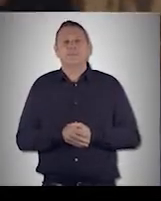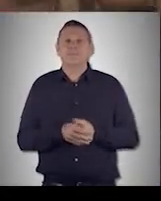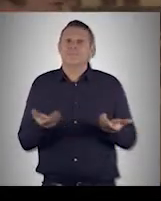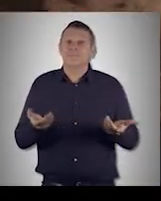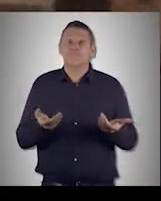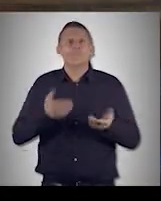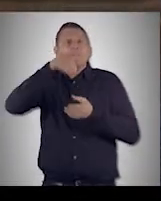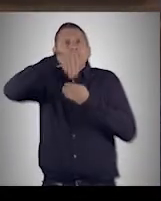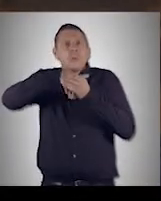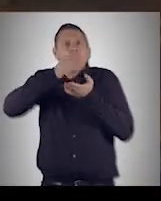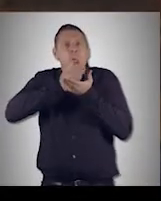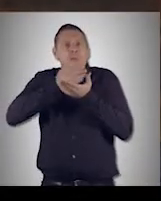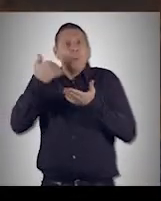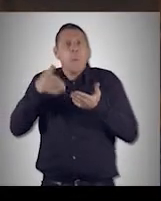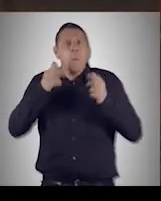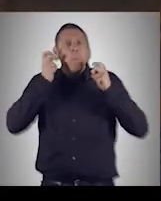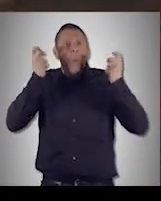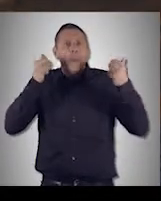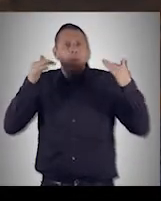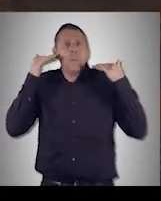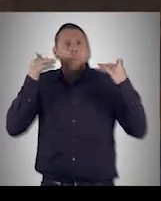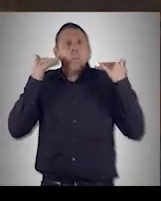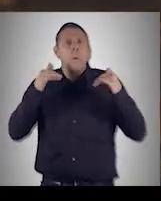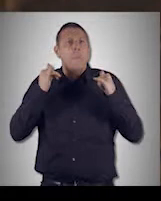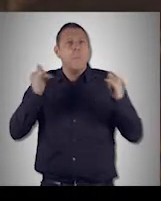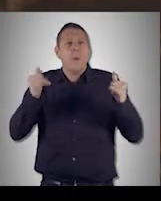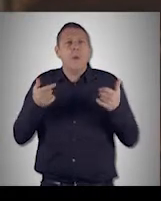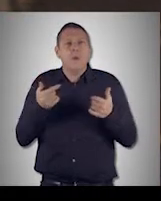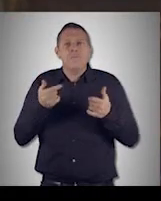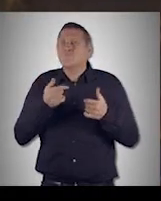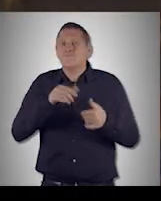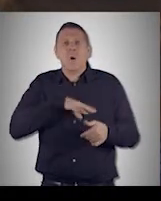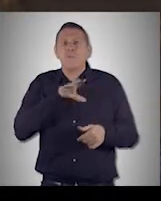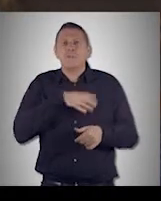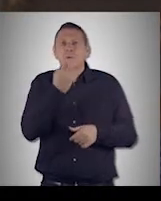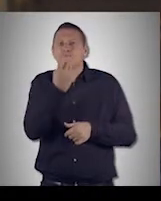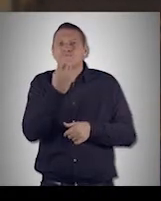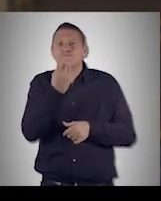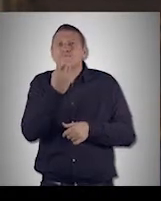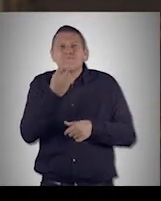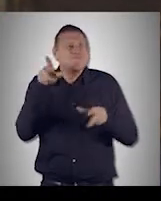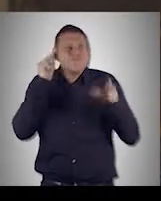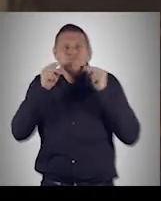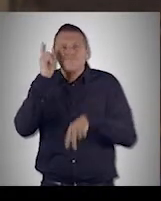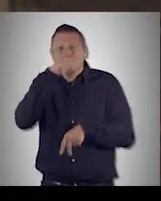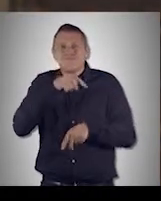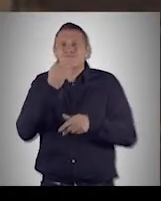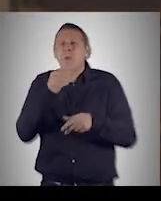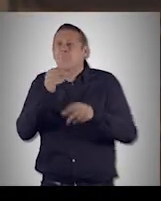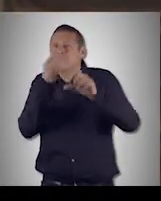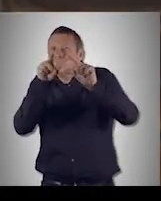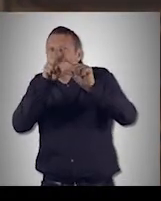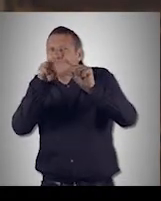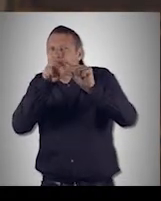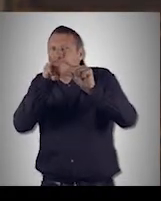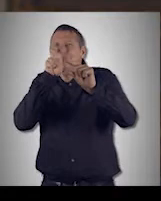Quand il y a trop de bruit en classe, hein, par exemple, qu'on n'entend pas très bien ça au prof, moi je lis sur les